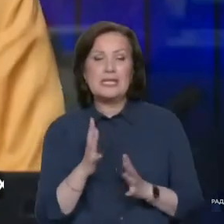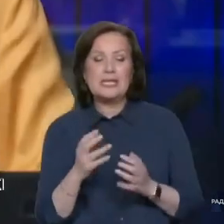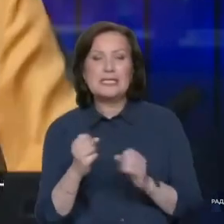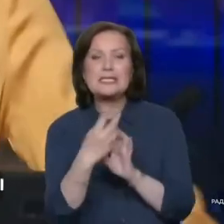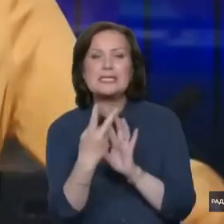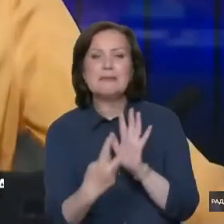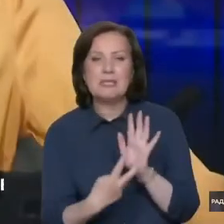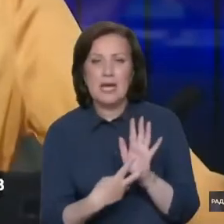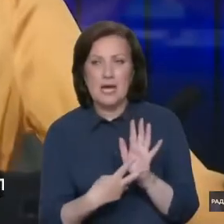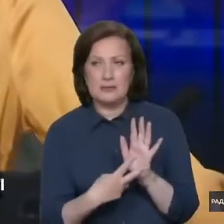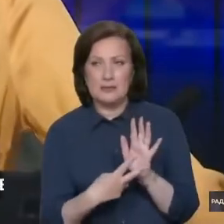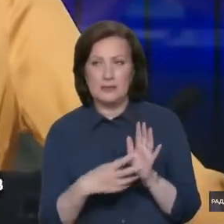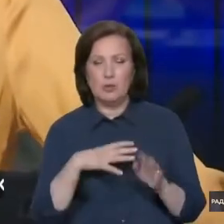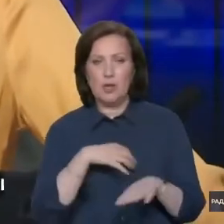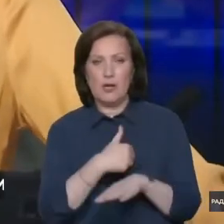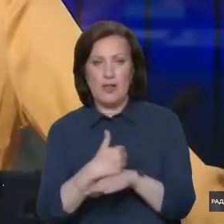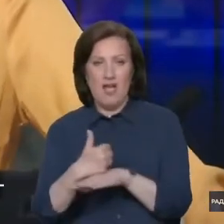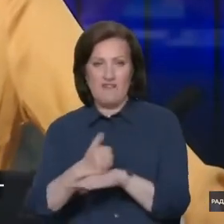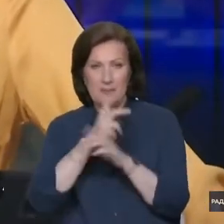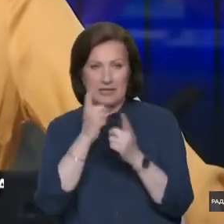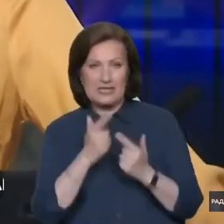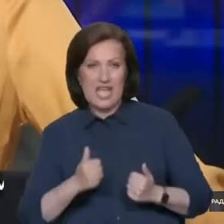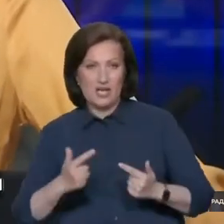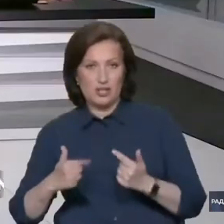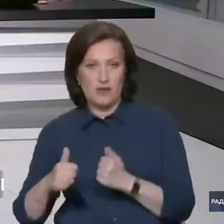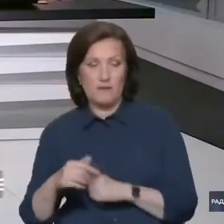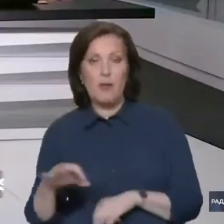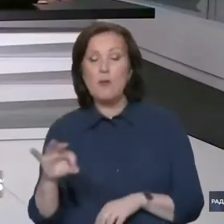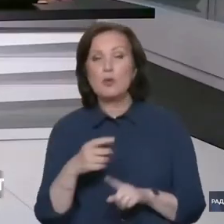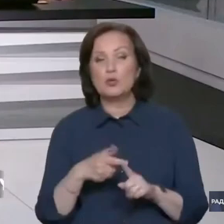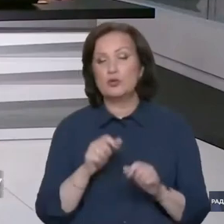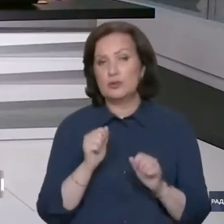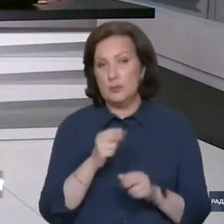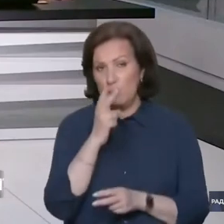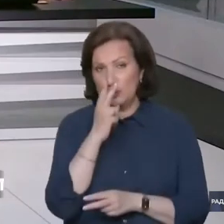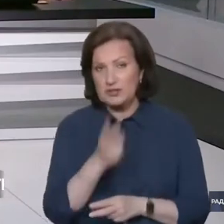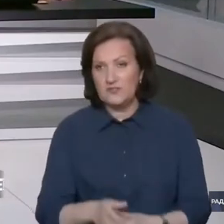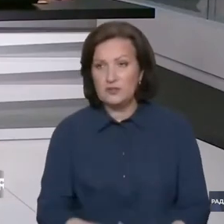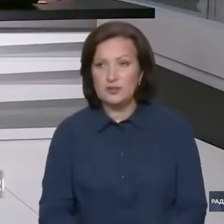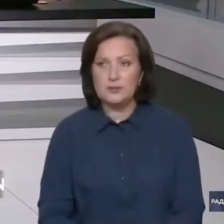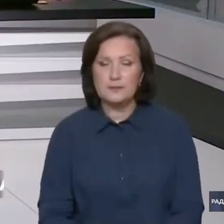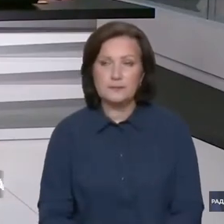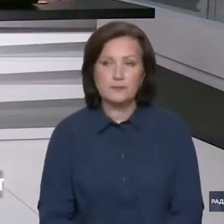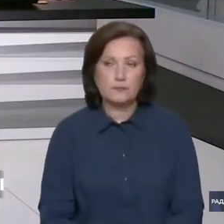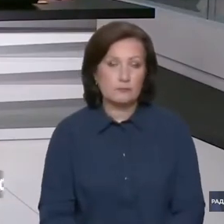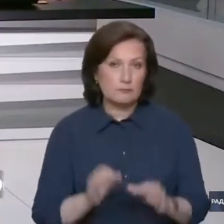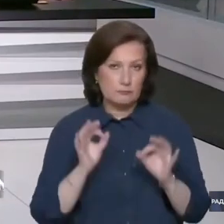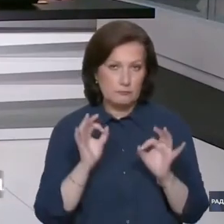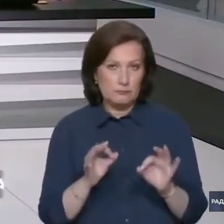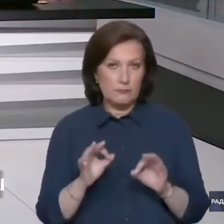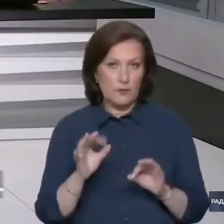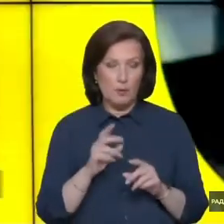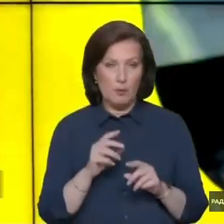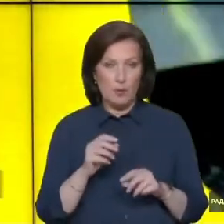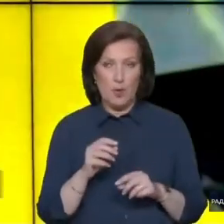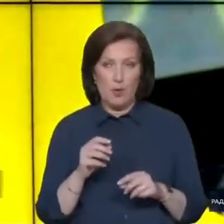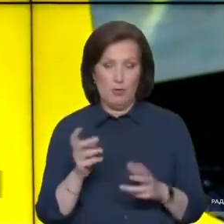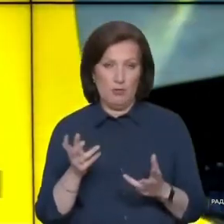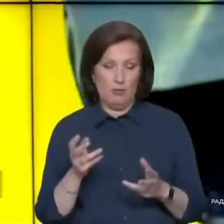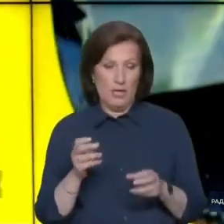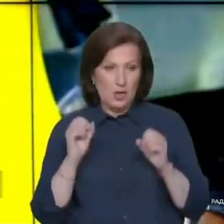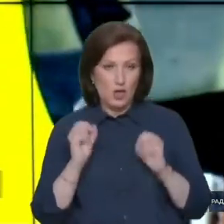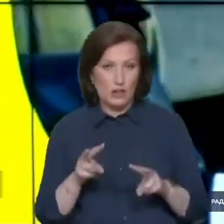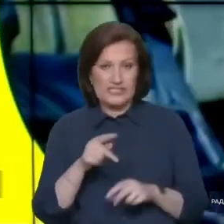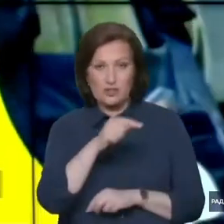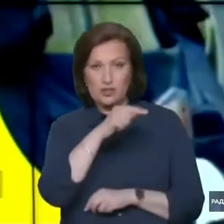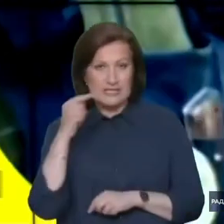тільки 17 представлені главами держав. Про що це може свідчити? Ну, звичайно, про токсичність Росії, тому